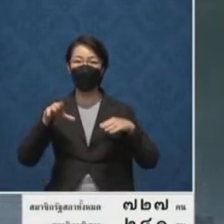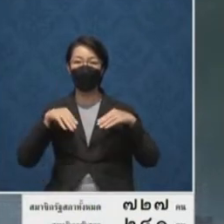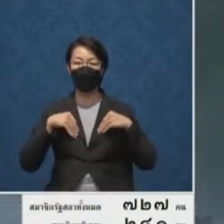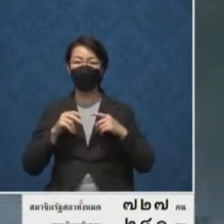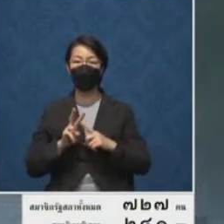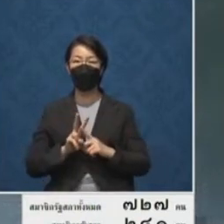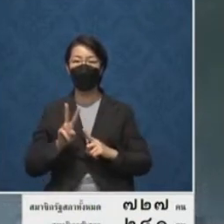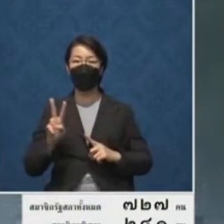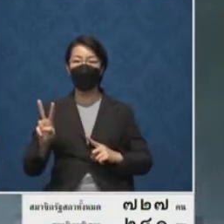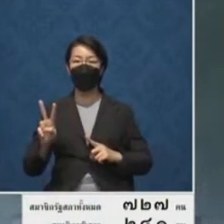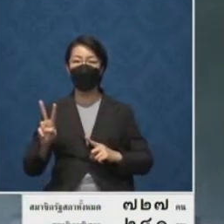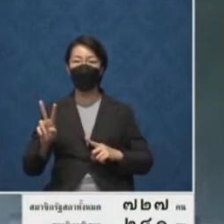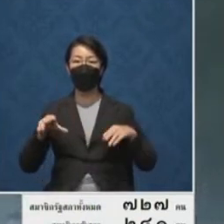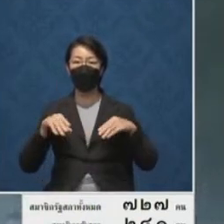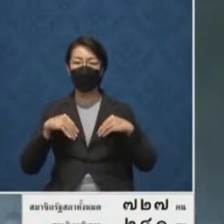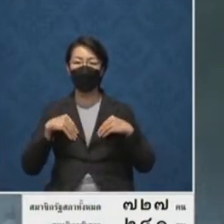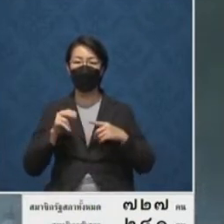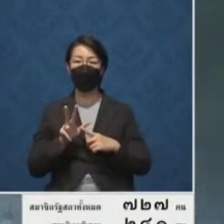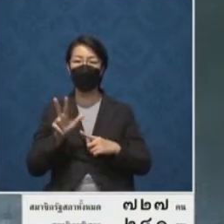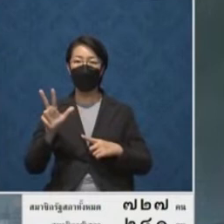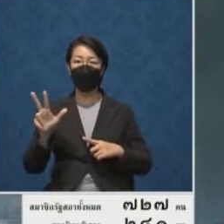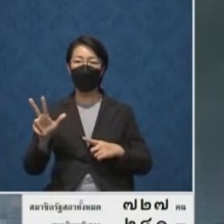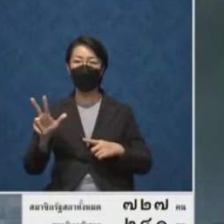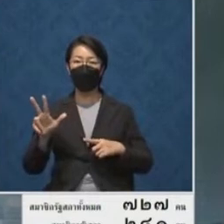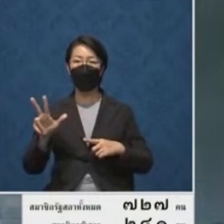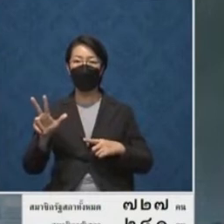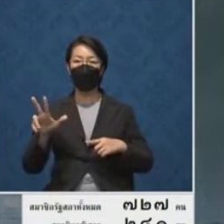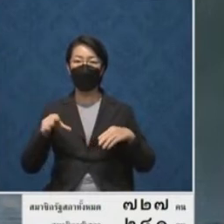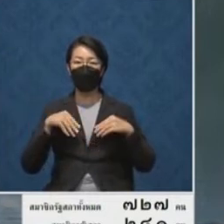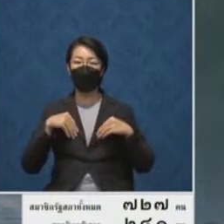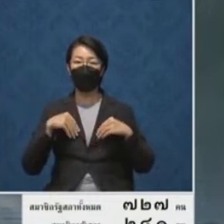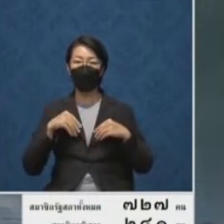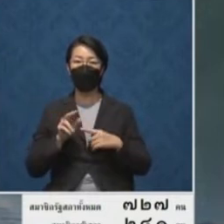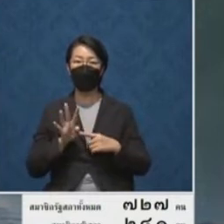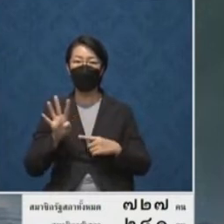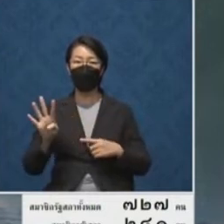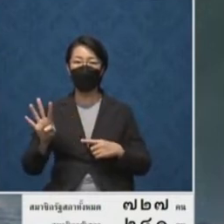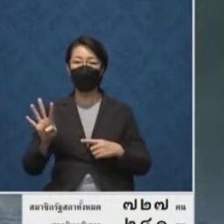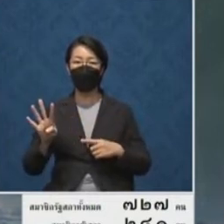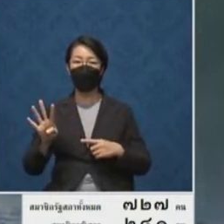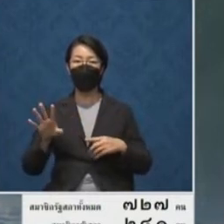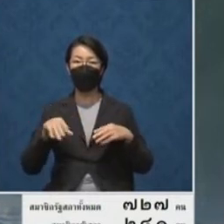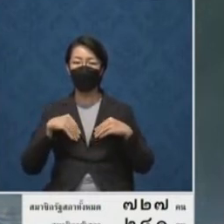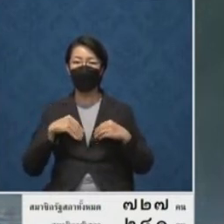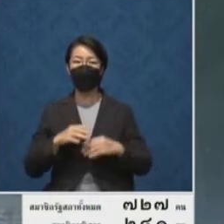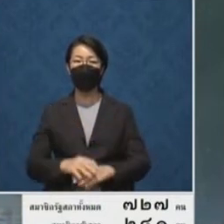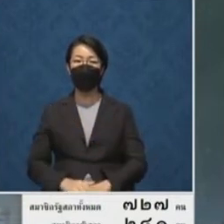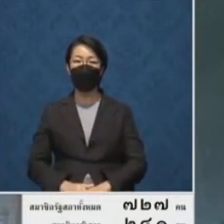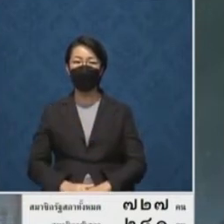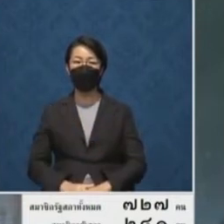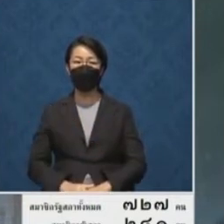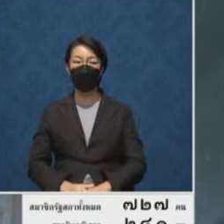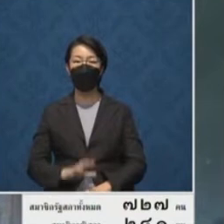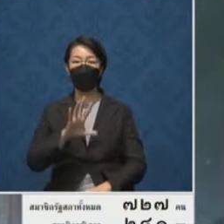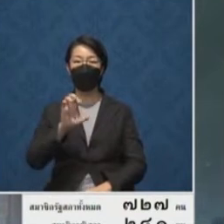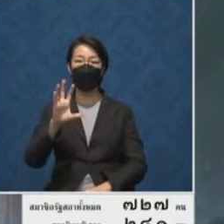1รับหลักการ2รับหลักการ3รับหลักการและ4รับหลักการ